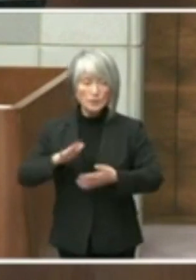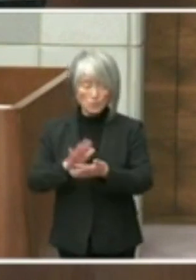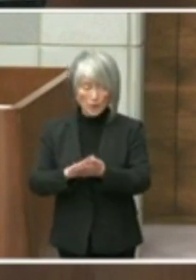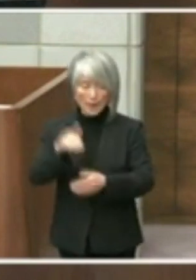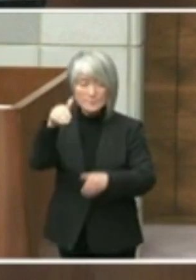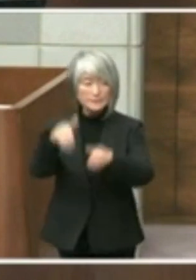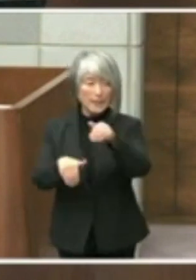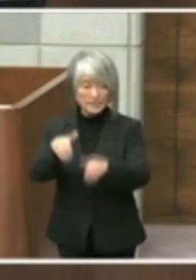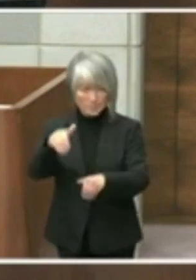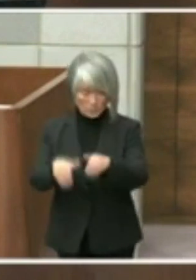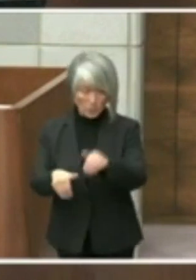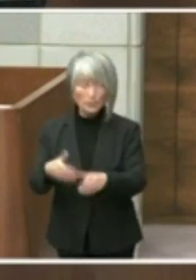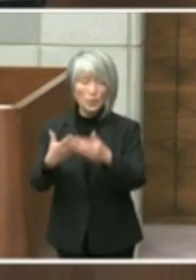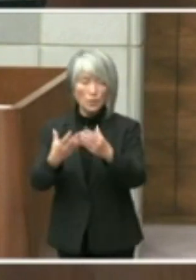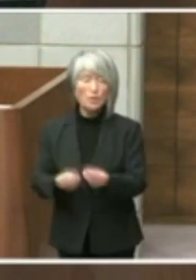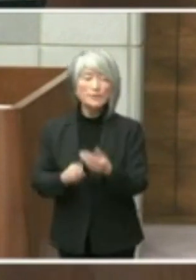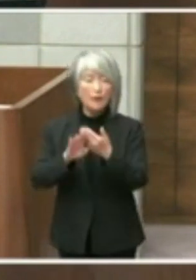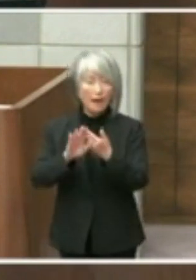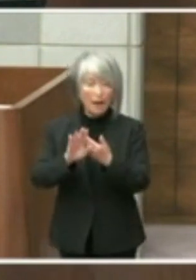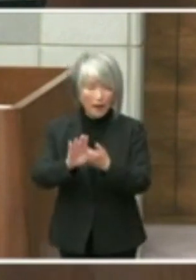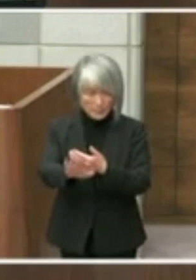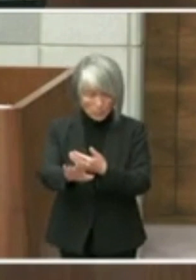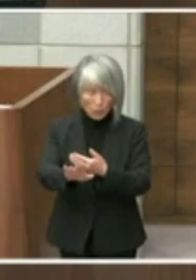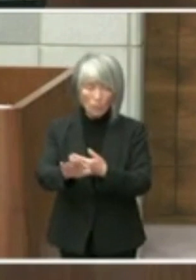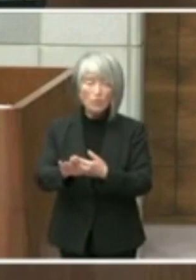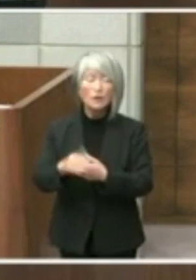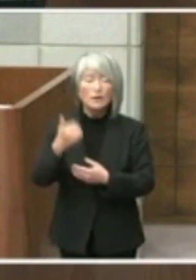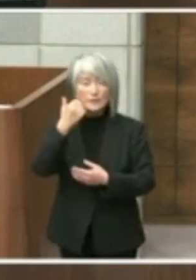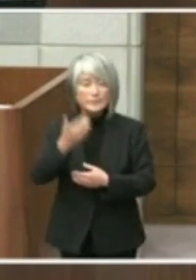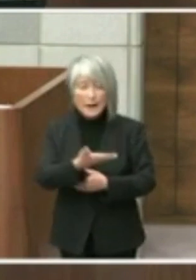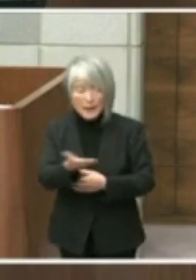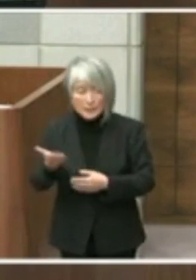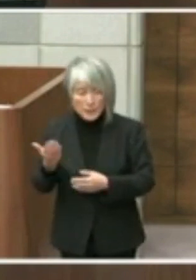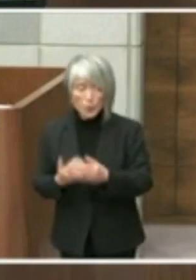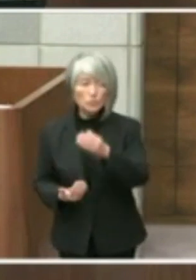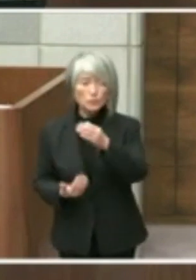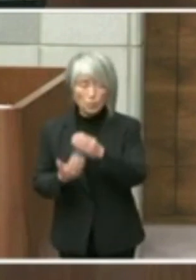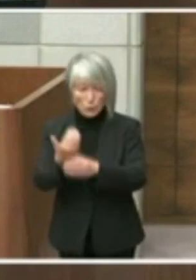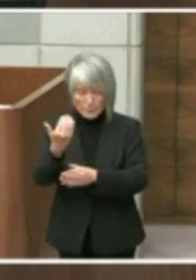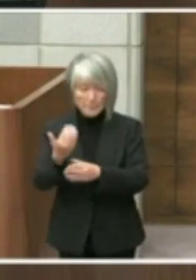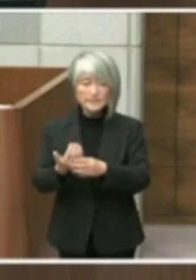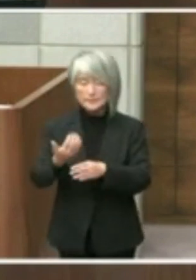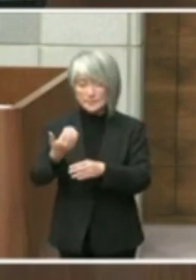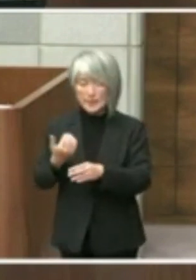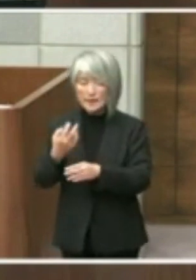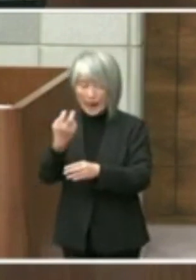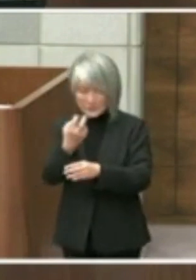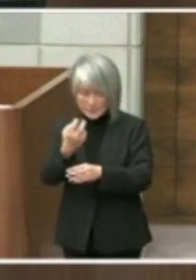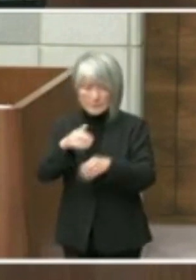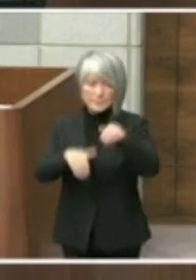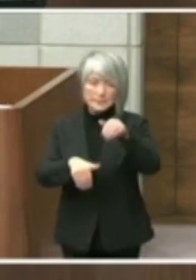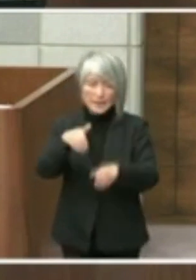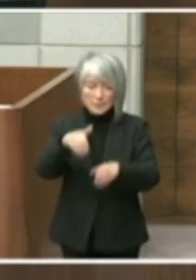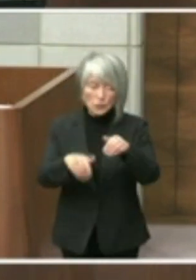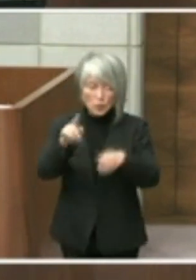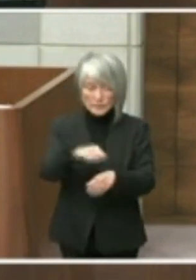に、何人でありましても、当選、または落選に関し、選挙人に対